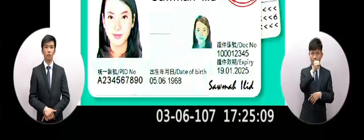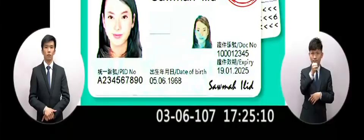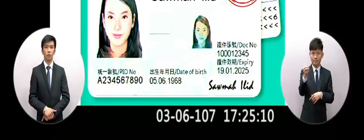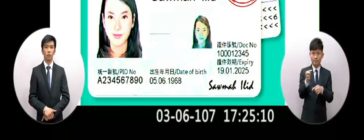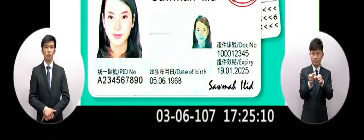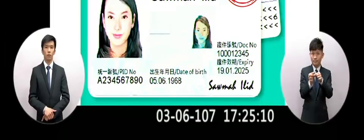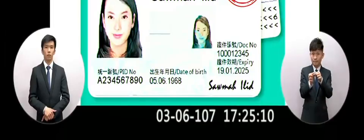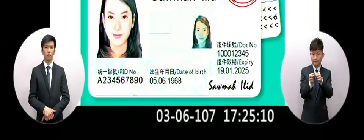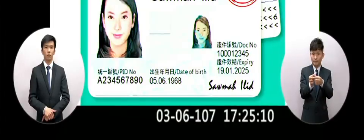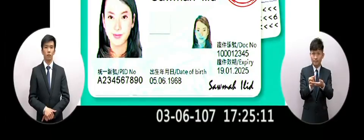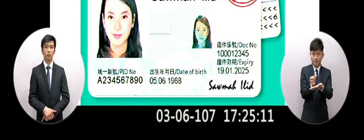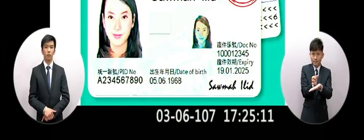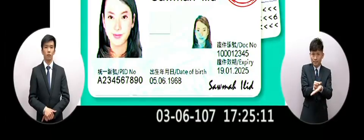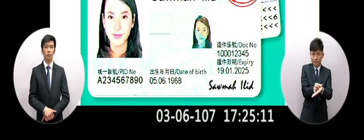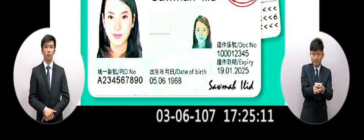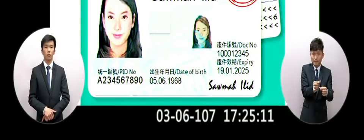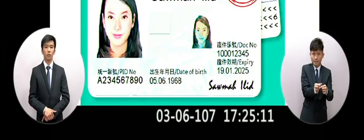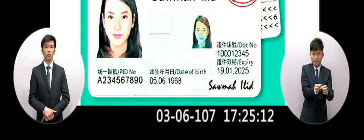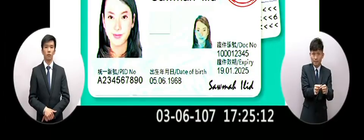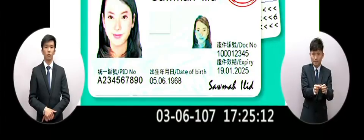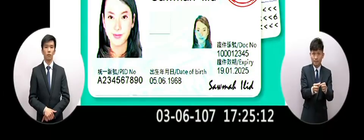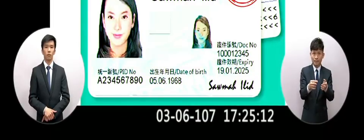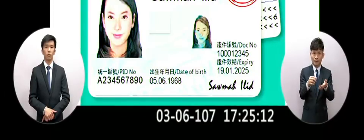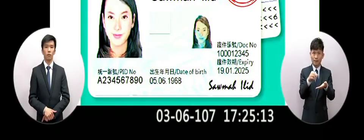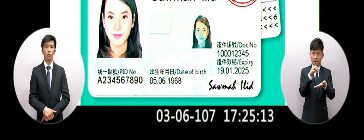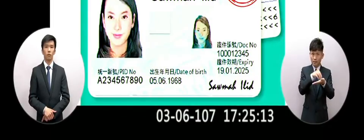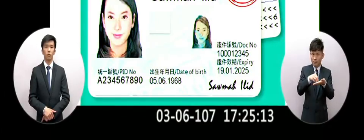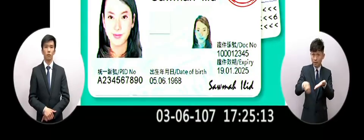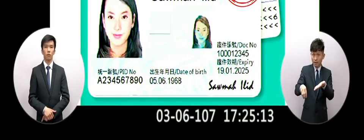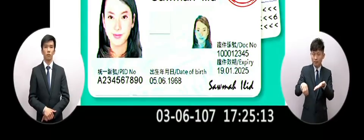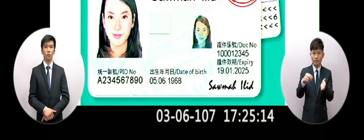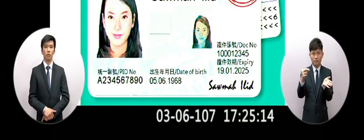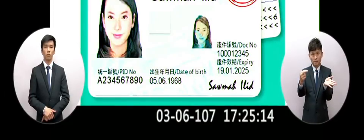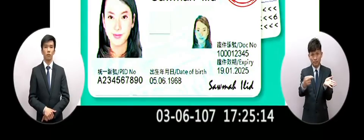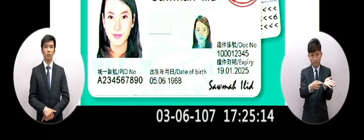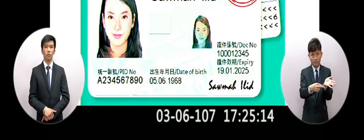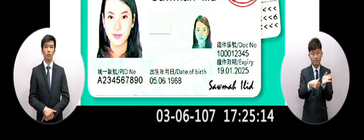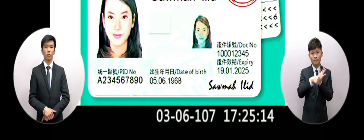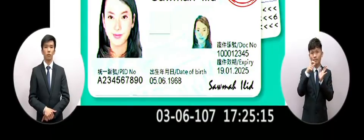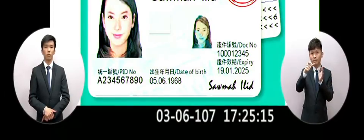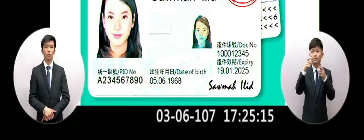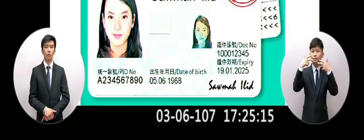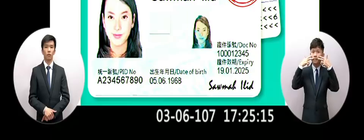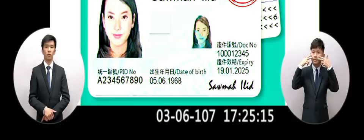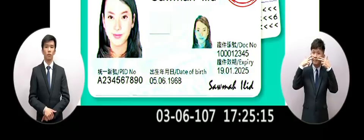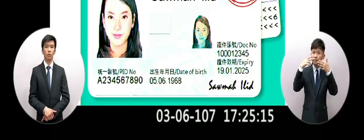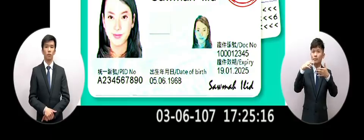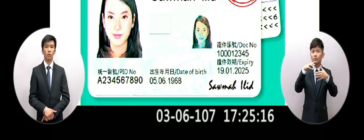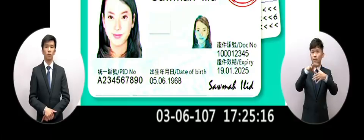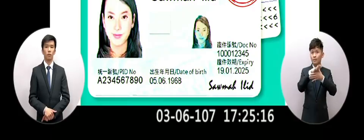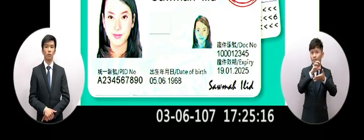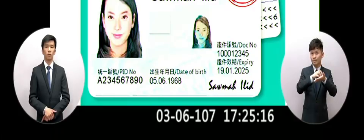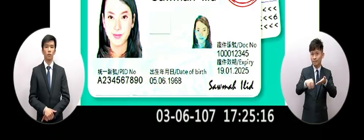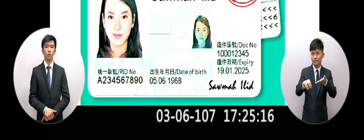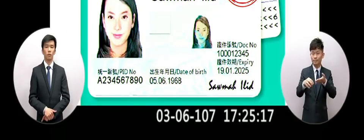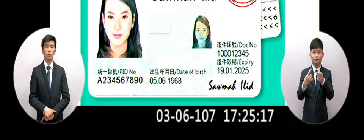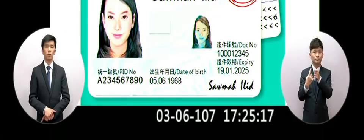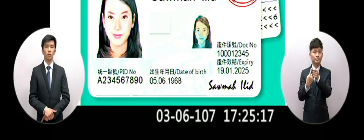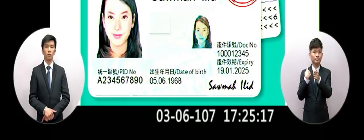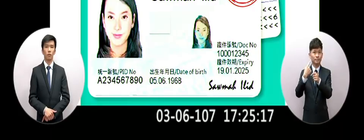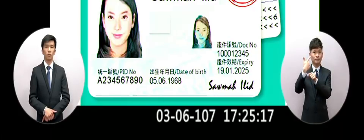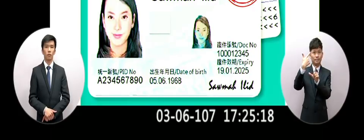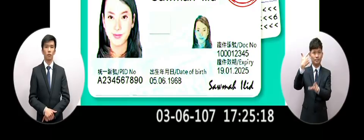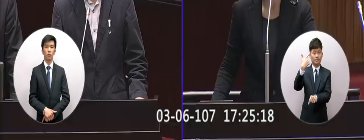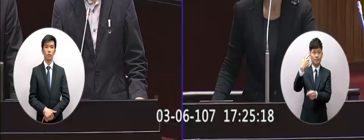它使用的文字，你上面看到的这个就叫原住民族文字。去年